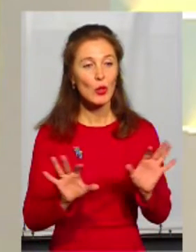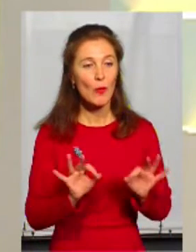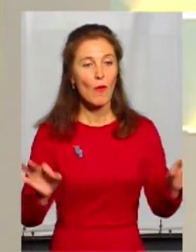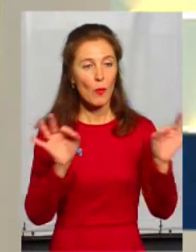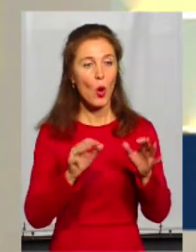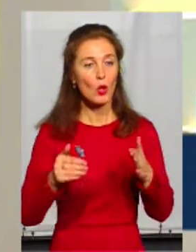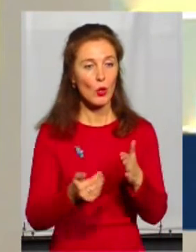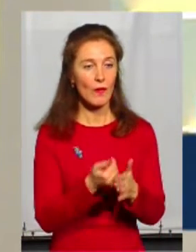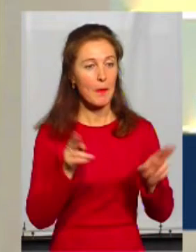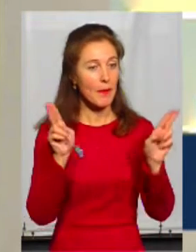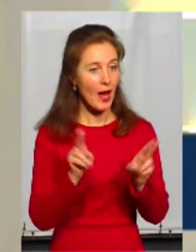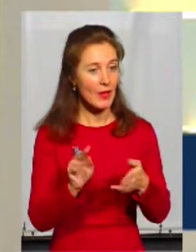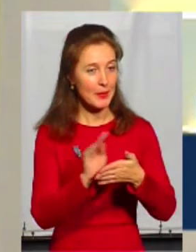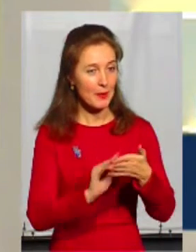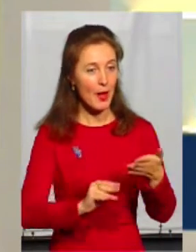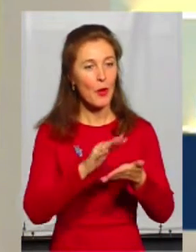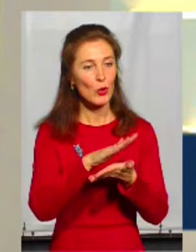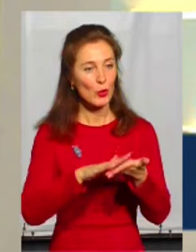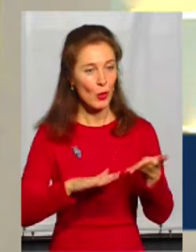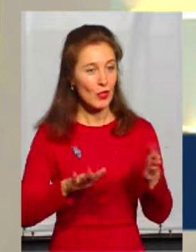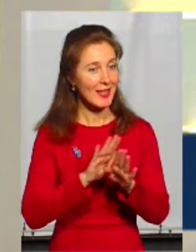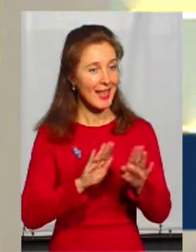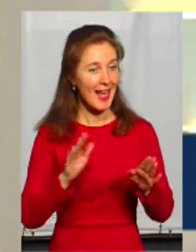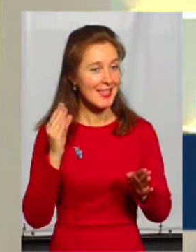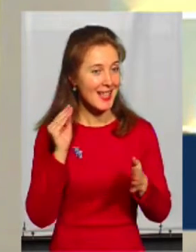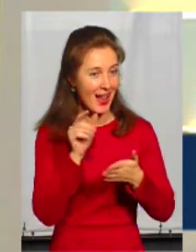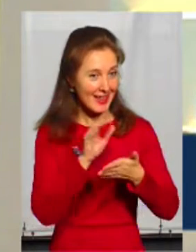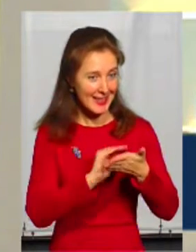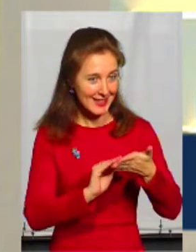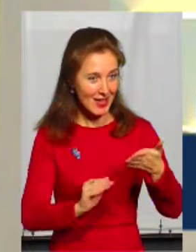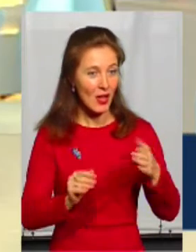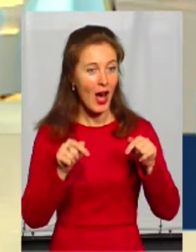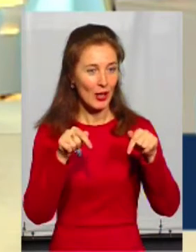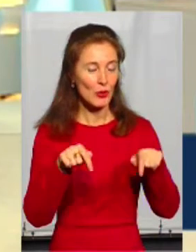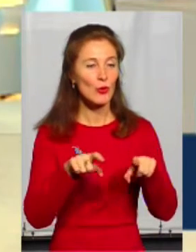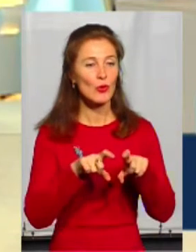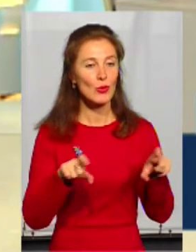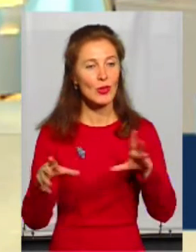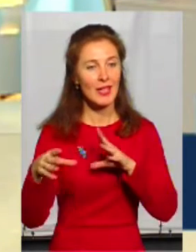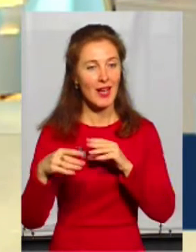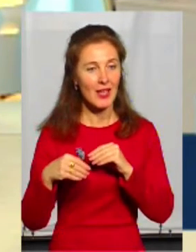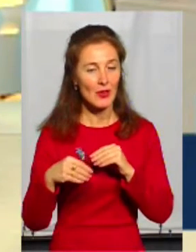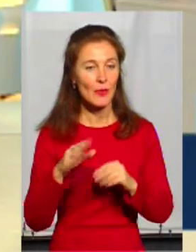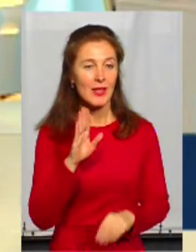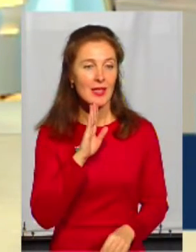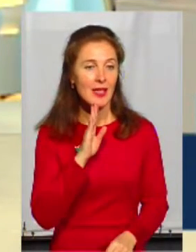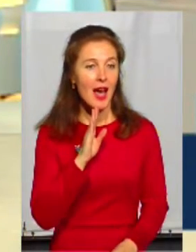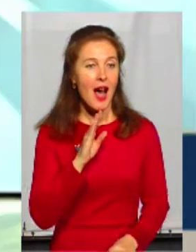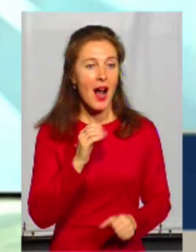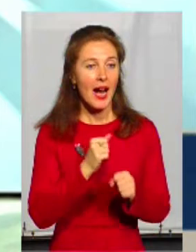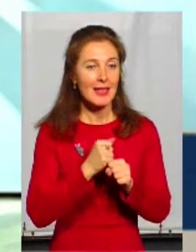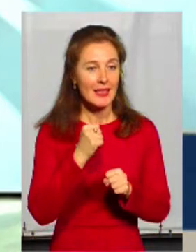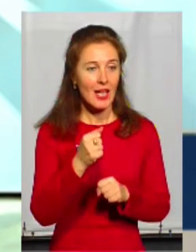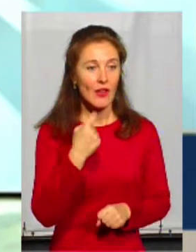Розмову про нові правила писемності продовжуємо не за диктантом, а вже у студії разом із Олесею Місінкевич,